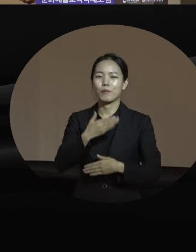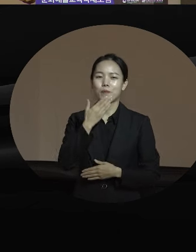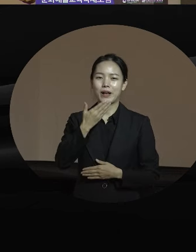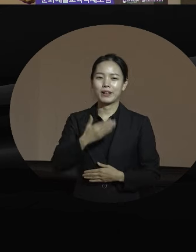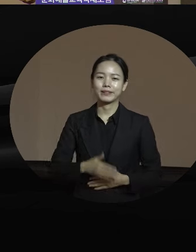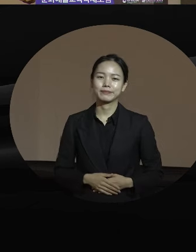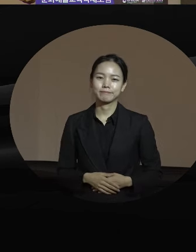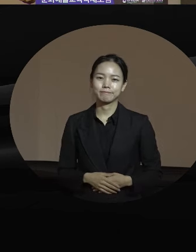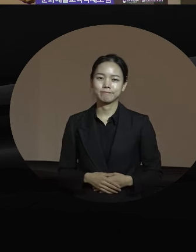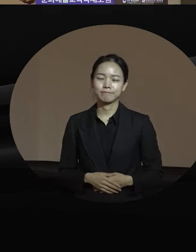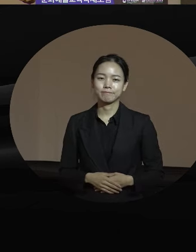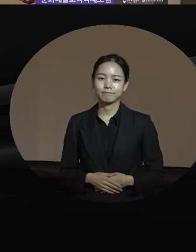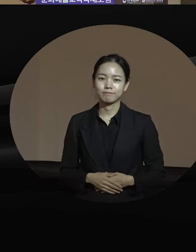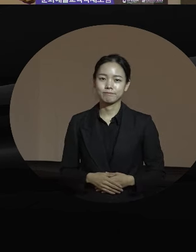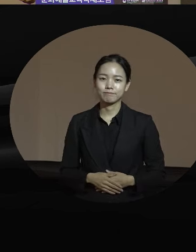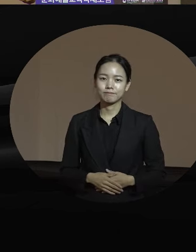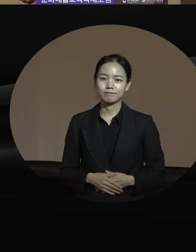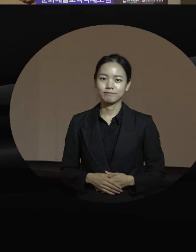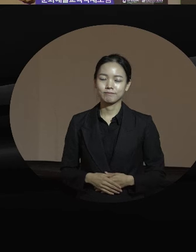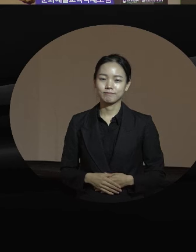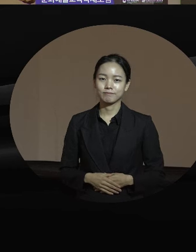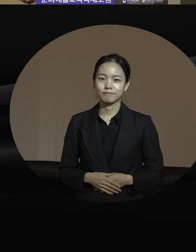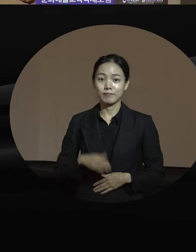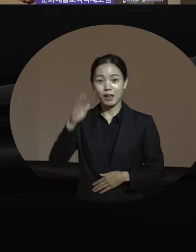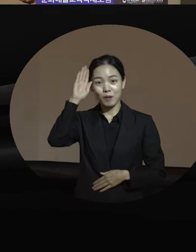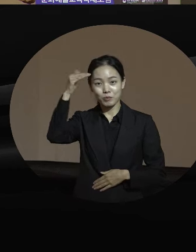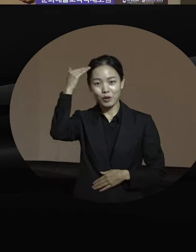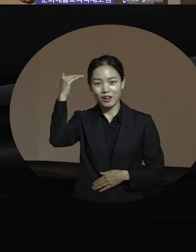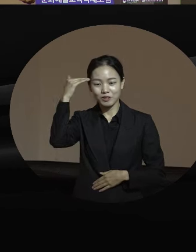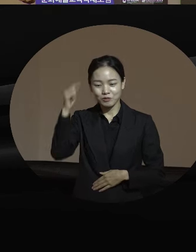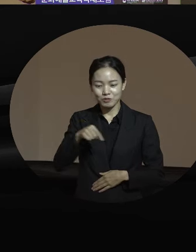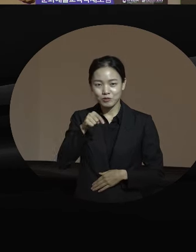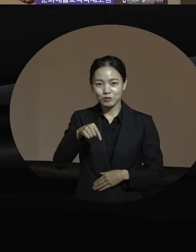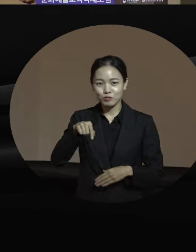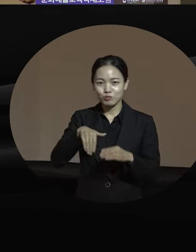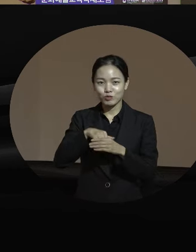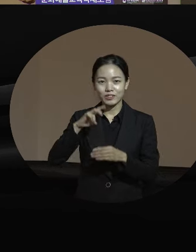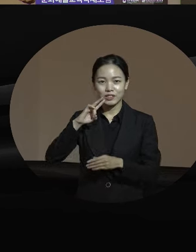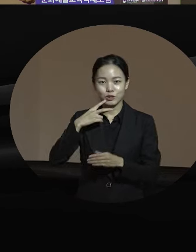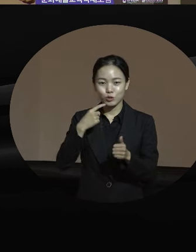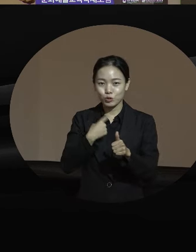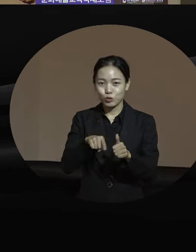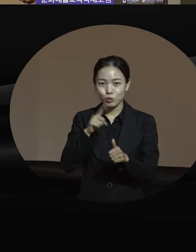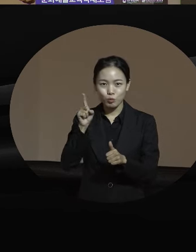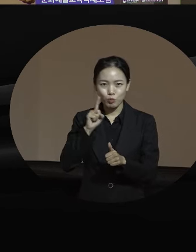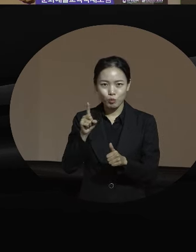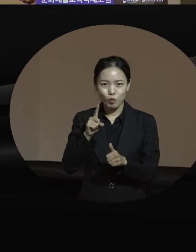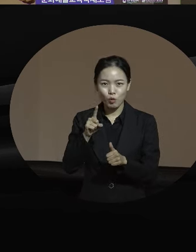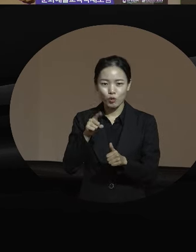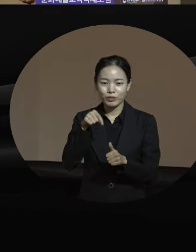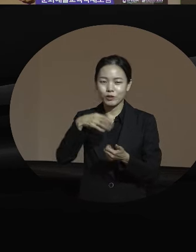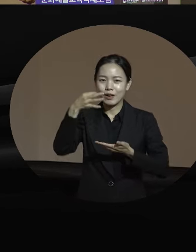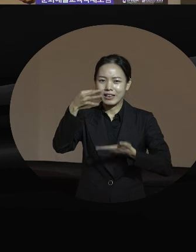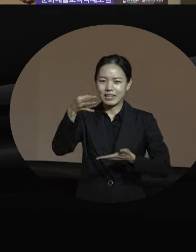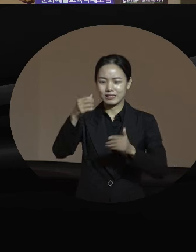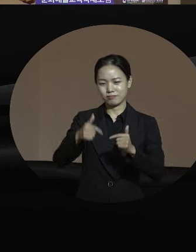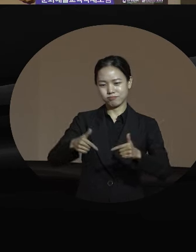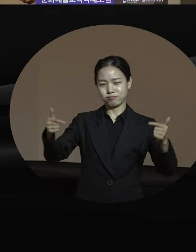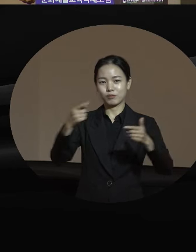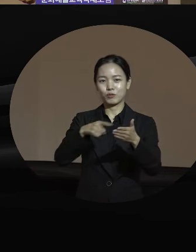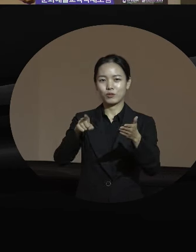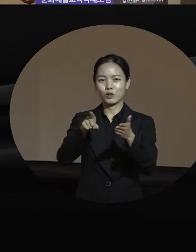앞으로 한국에서의 문화예술 교육은 지금까지 그려왔던 것처럼 문화예술 교육의 고유한 존재 가치를 더 확산하기 위해서